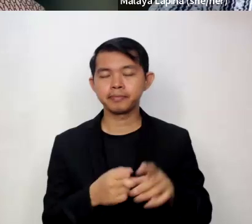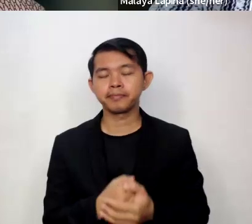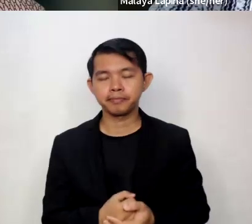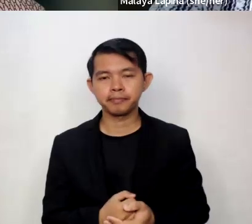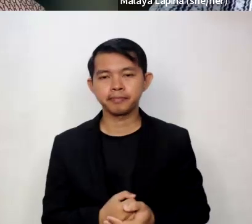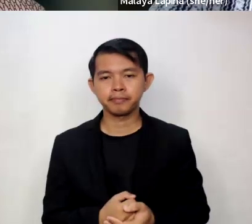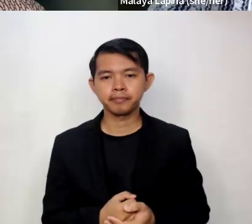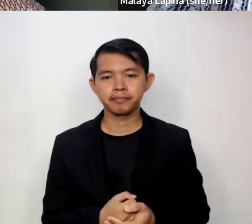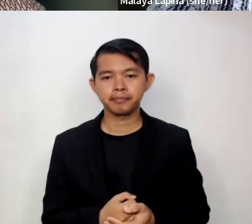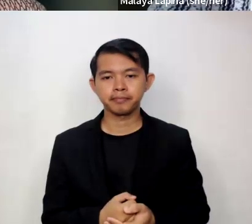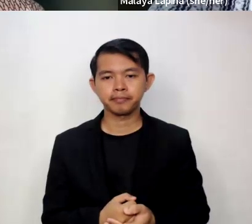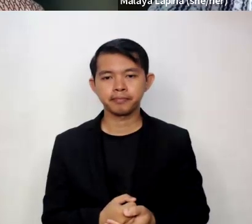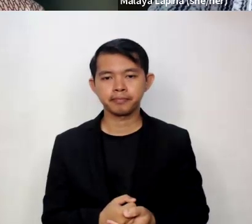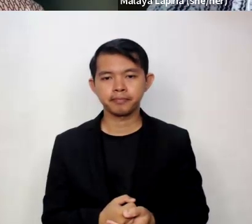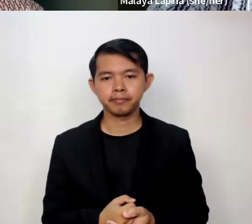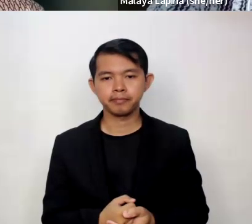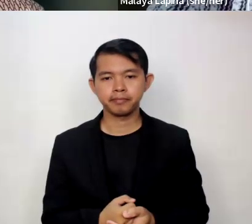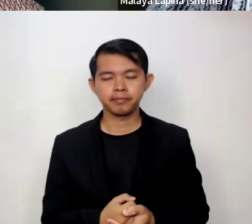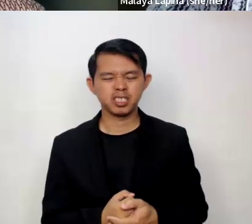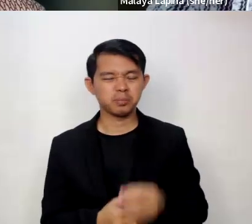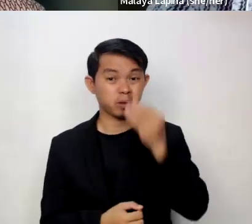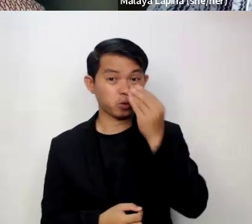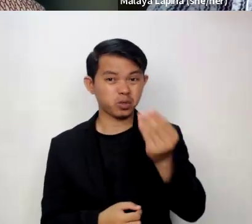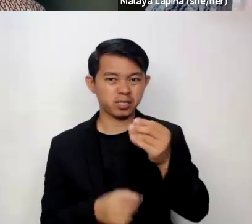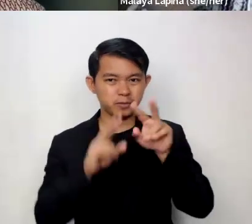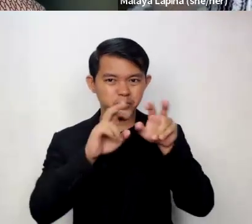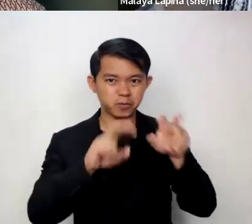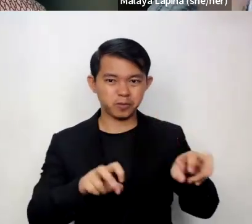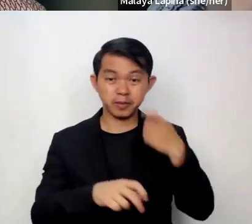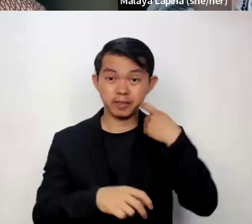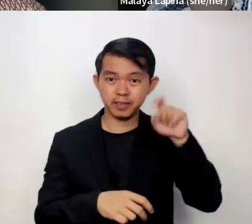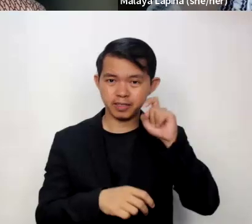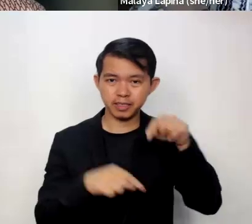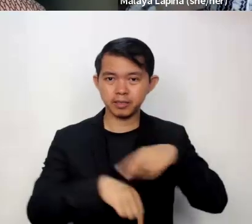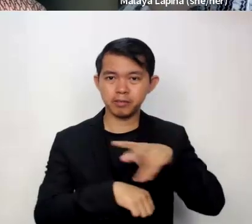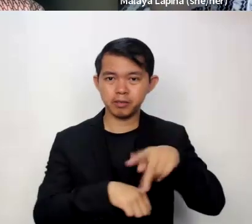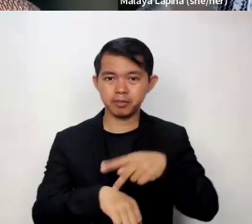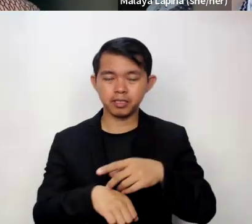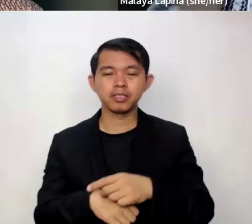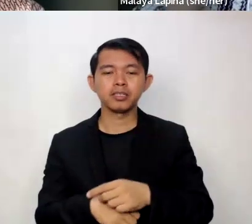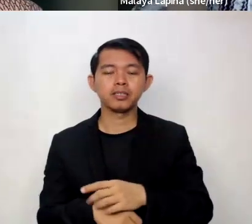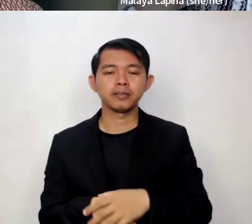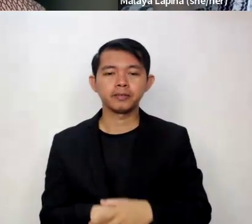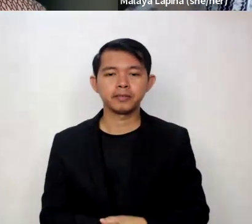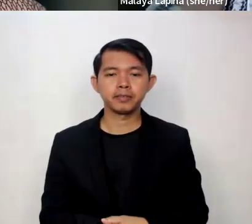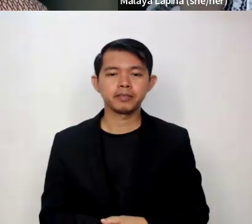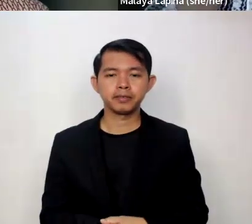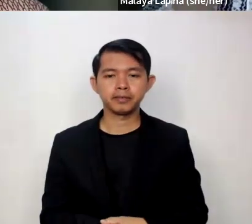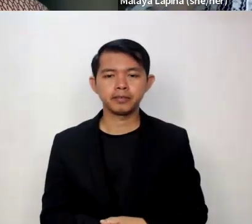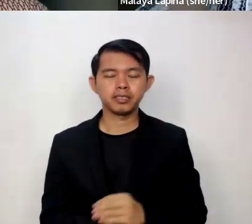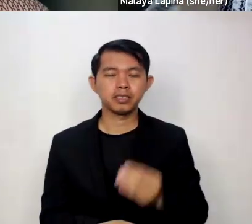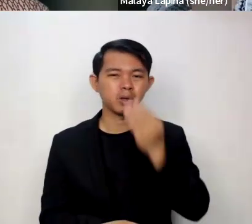given na kaunti, no, yung mga nag-trans study sa Pilipinas, kaunti din yung ka-converse natin pagdating sa mga topics. So doon medyo